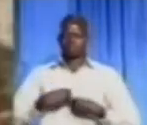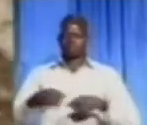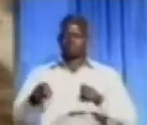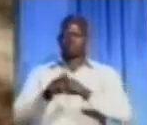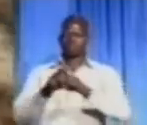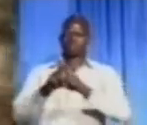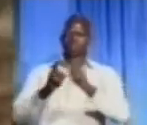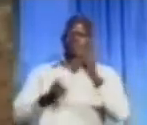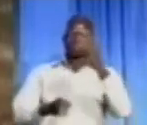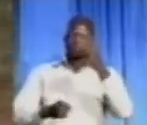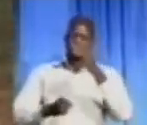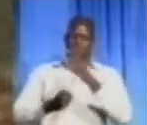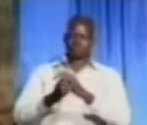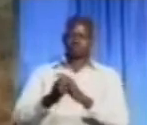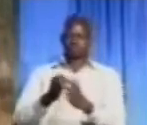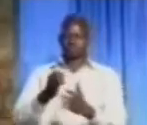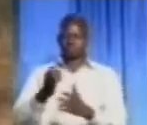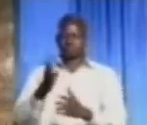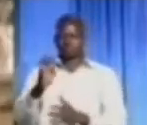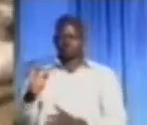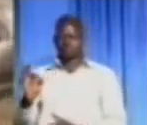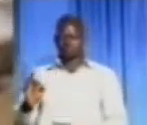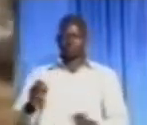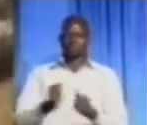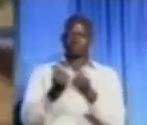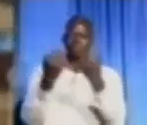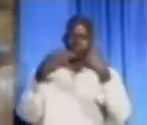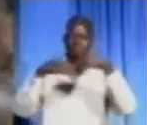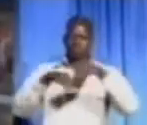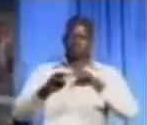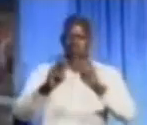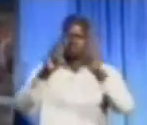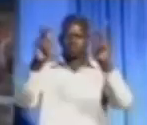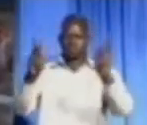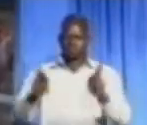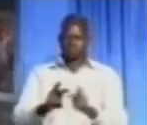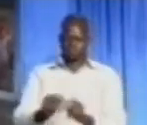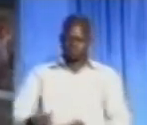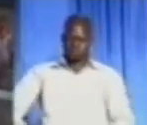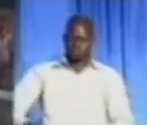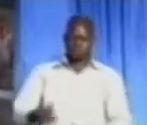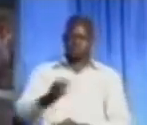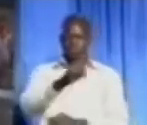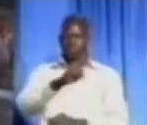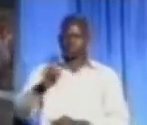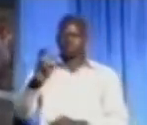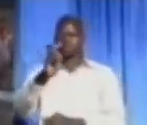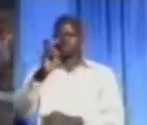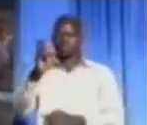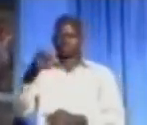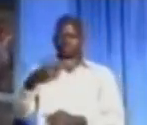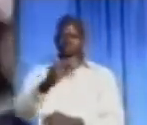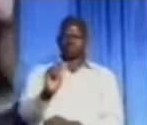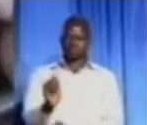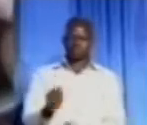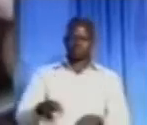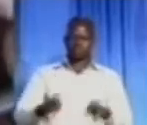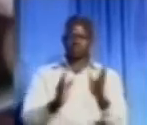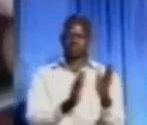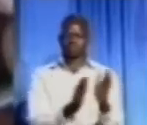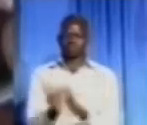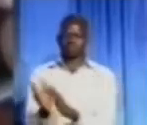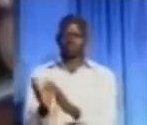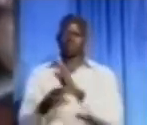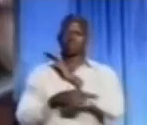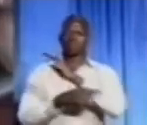Burkina, avec la vallée du Sourou, les périmètres irrigués de 2240 hectares en voie d'aménagement. C'est une